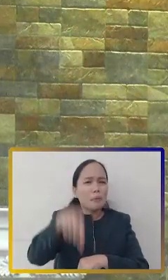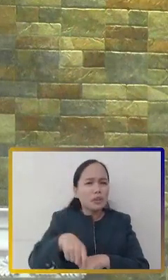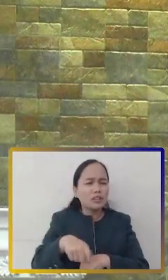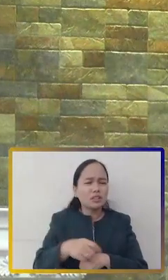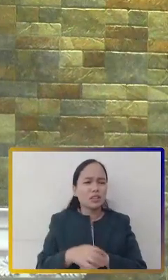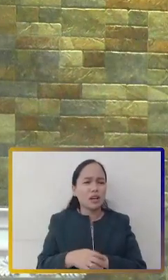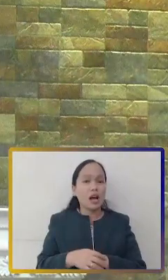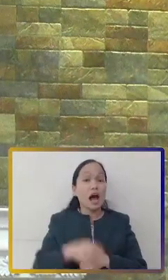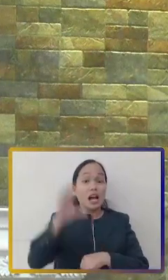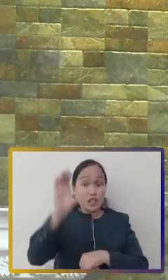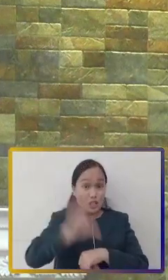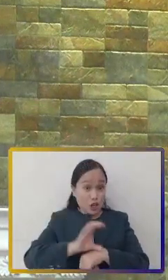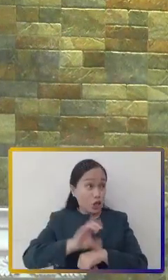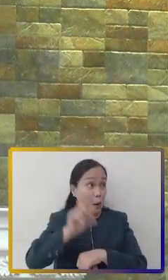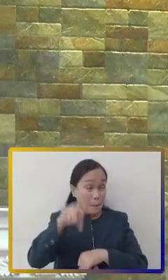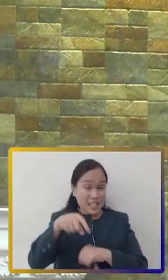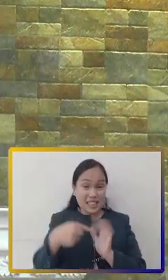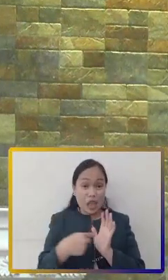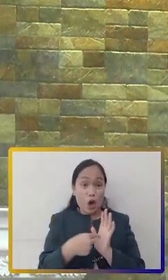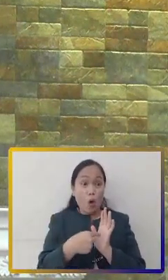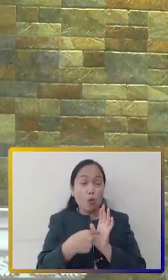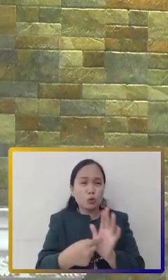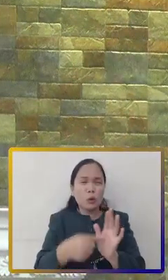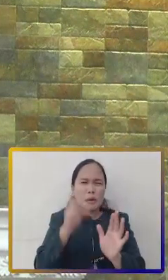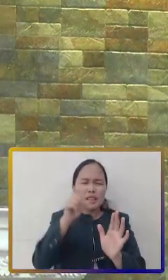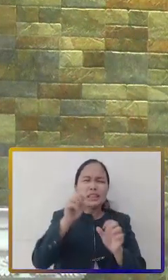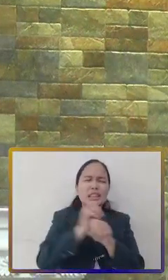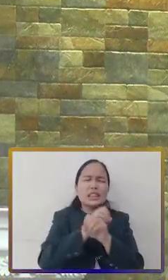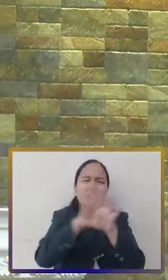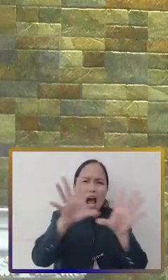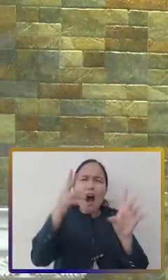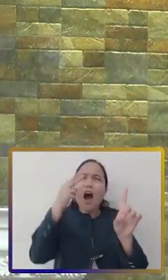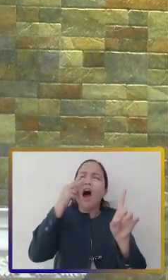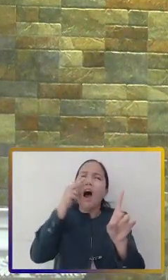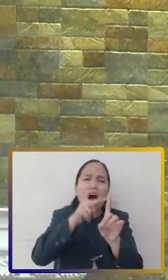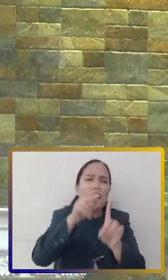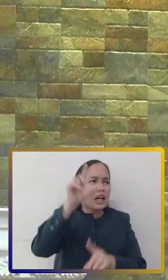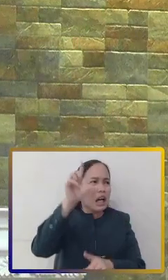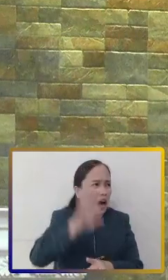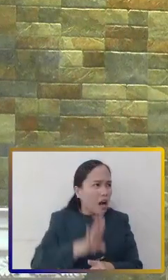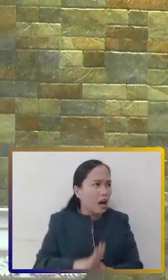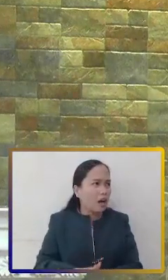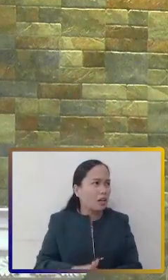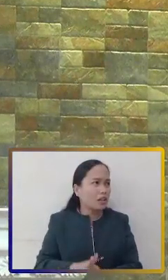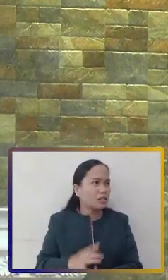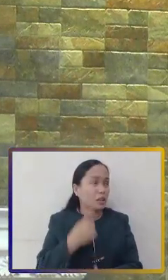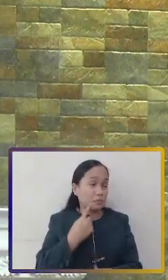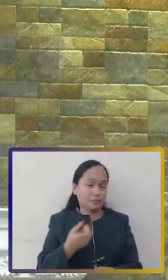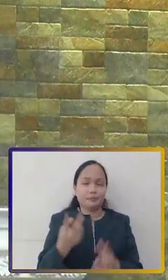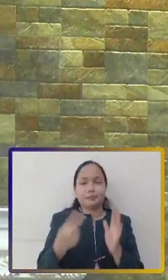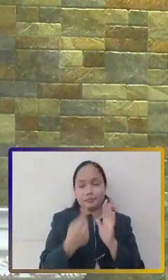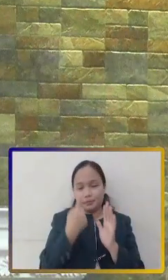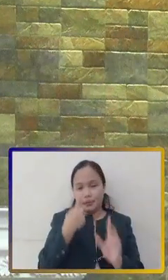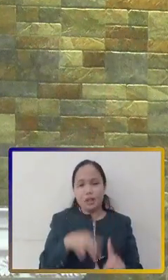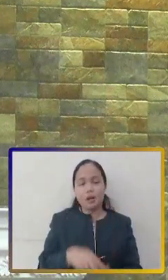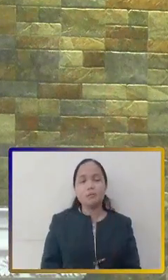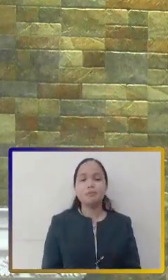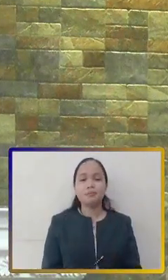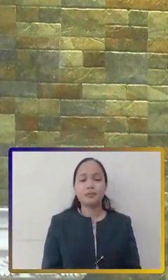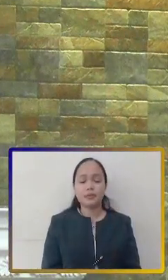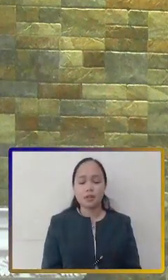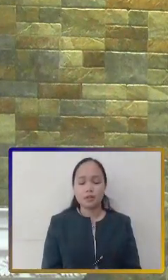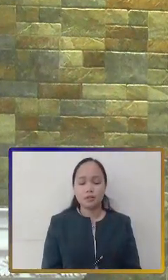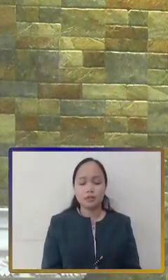should always be clearly seen in the eyes of God. Kaya ko po sinasabi yan, mga kapatid, kasi alam niyo po, sa pagkakataon po na